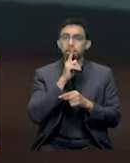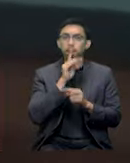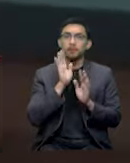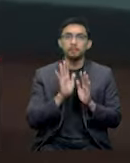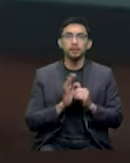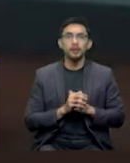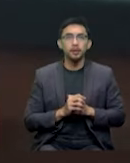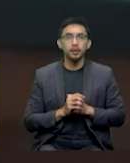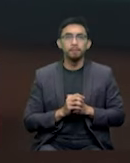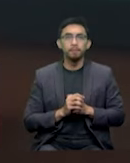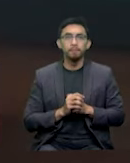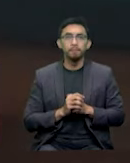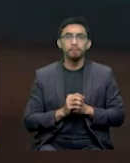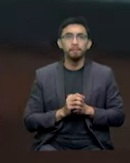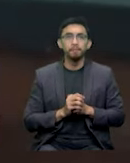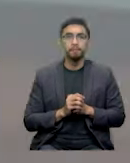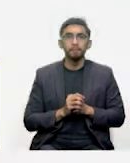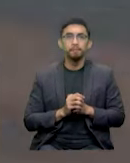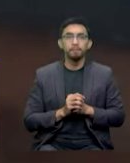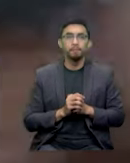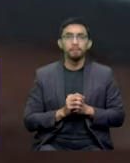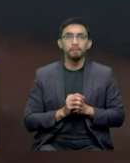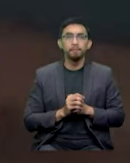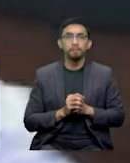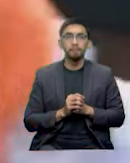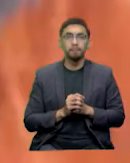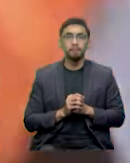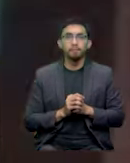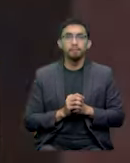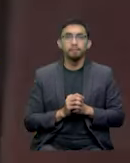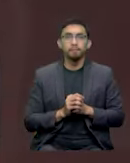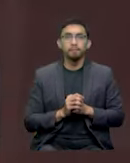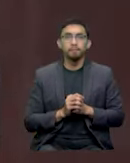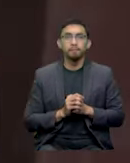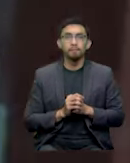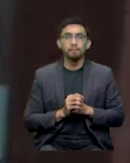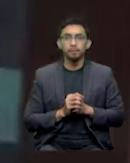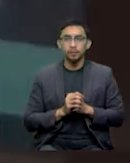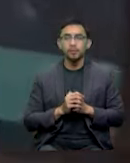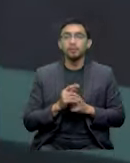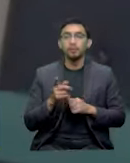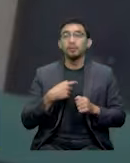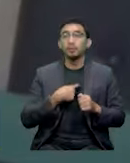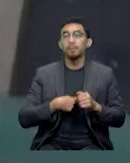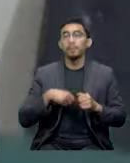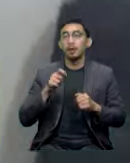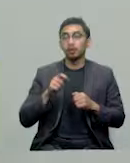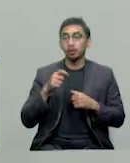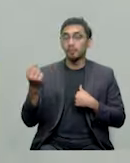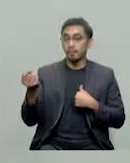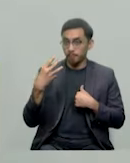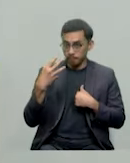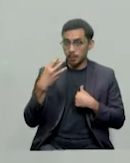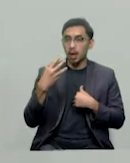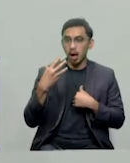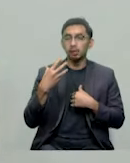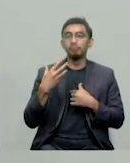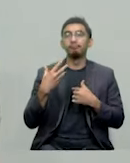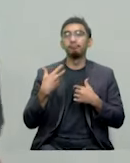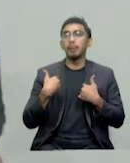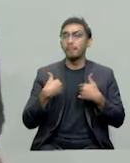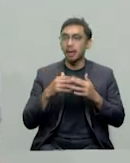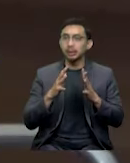Pak, kecuali belas kasih dari Pak Hakim. Kuasa hukum Priyono menilai semestinya kliennya divonis bebas karena tidak